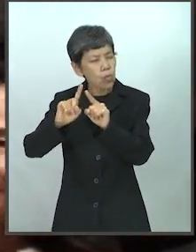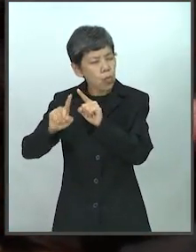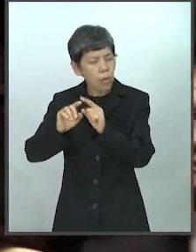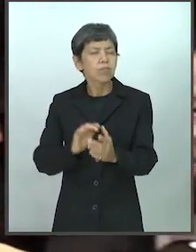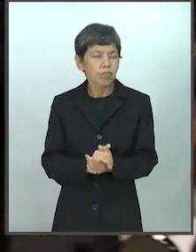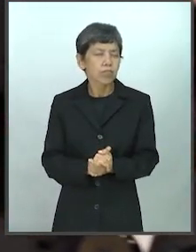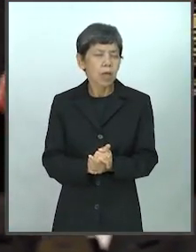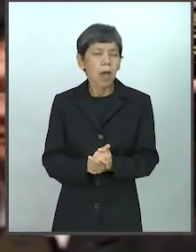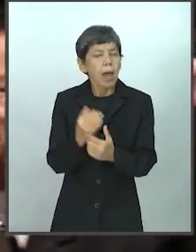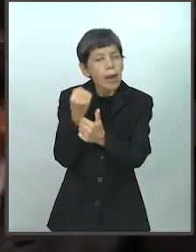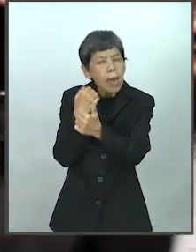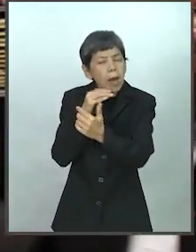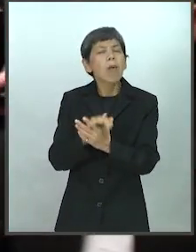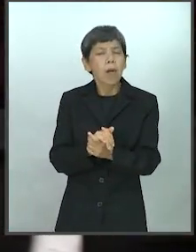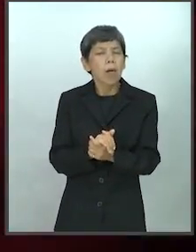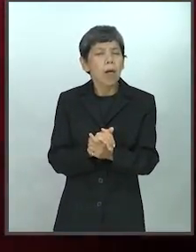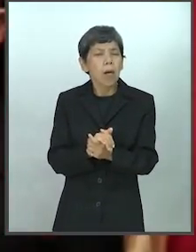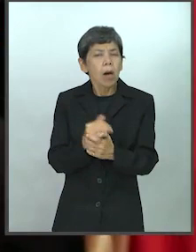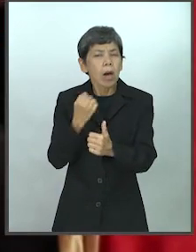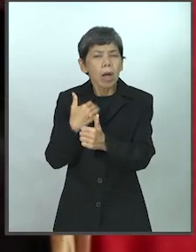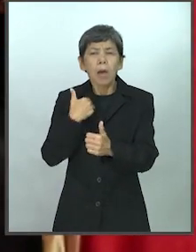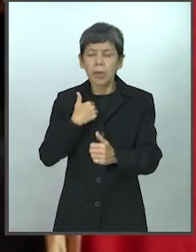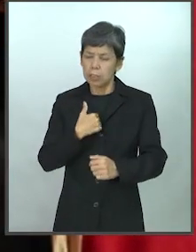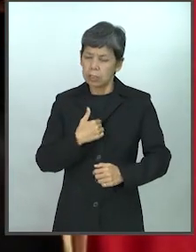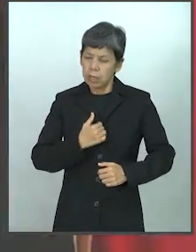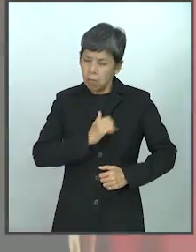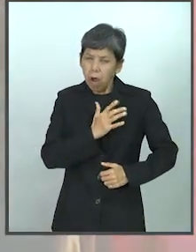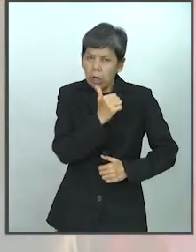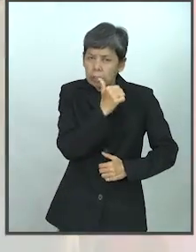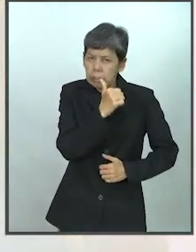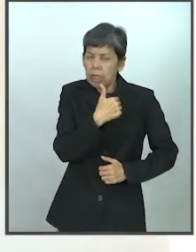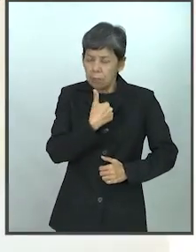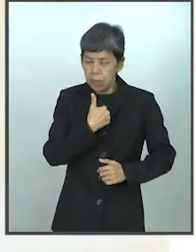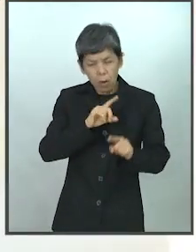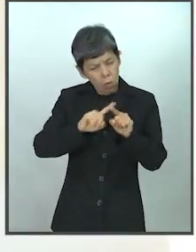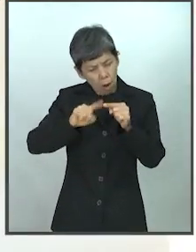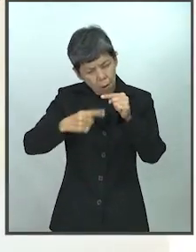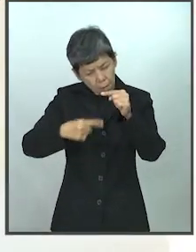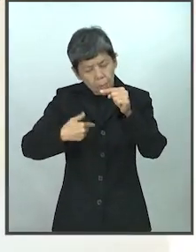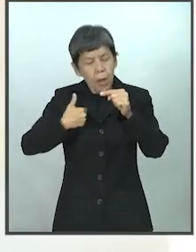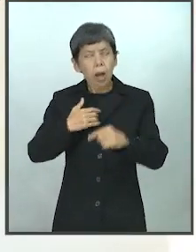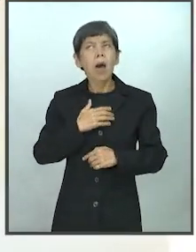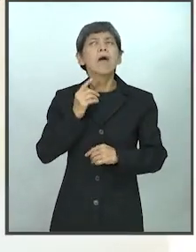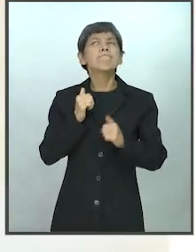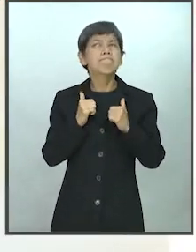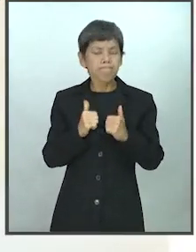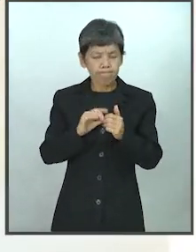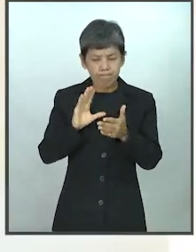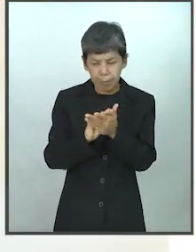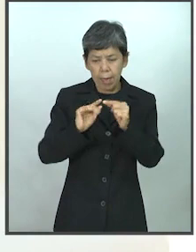ครับ ท่านก็เตือนสติบอกว่านอกจากความกล้าหาญแบบนั้นอ่ะมันยังมีอื่นอีกเราก็เลยบร